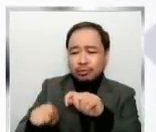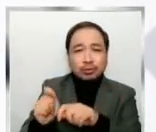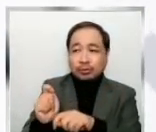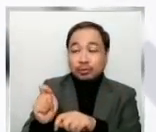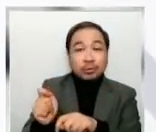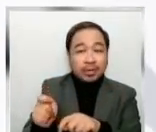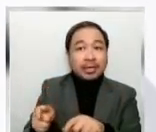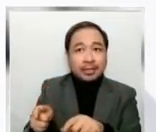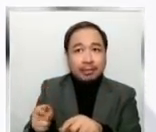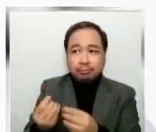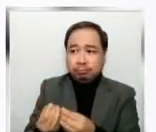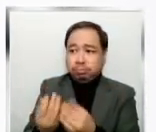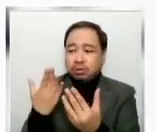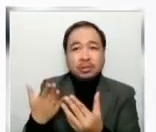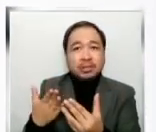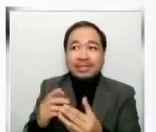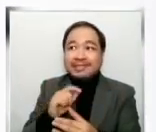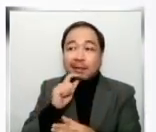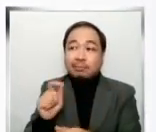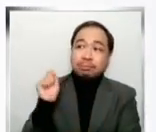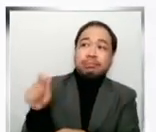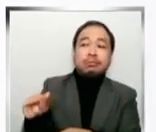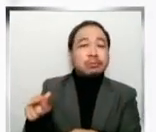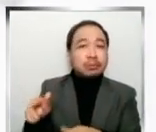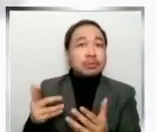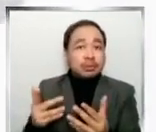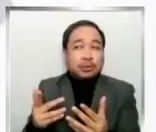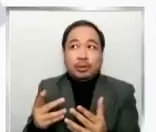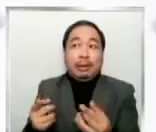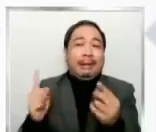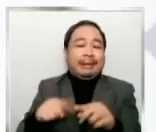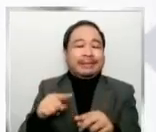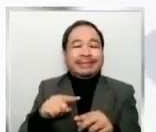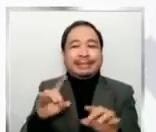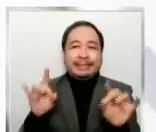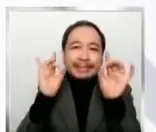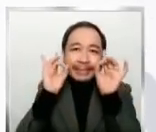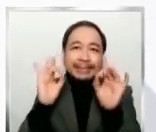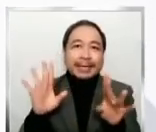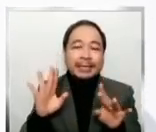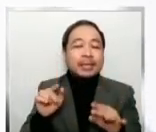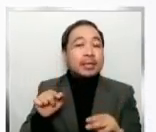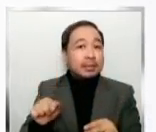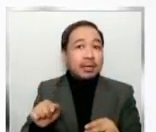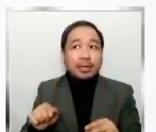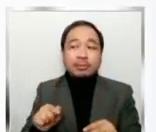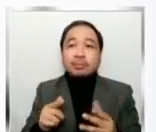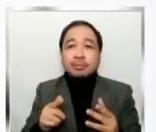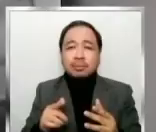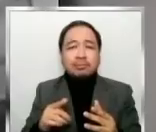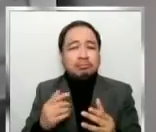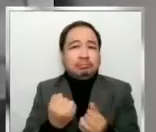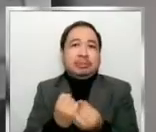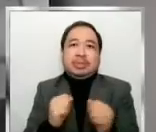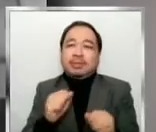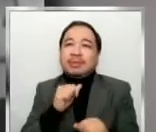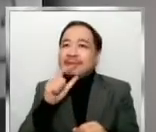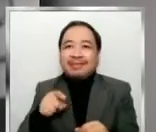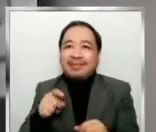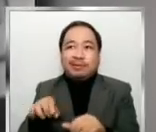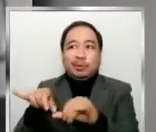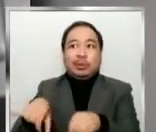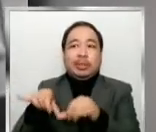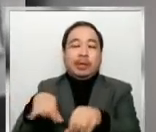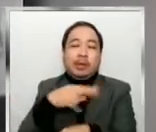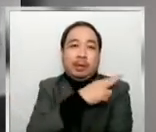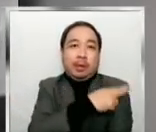kanyang kamay. Hindi niya na po ito na inagis. Nakuwi naman po yung biktima. Hindi naman po kailangan na i-confine sa hospital. Ito ang unang